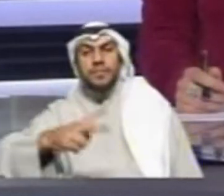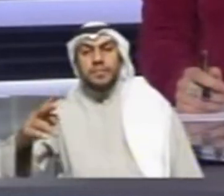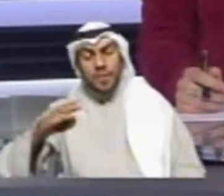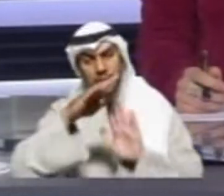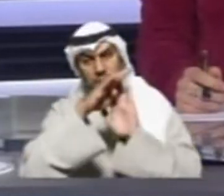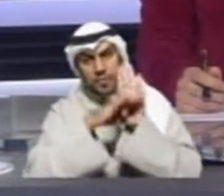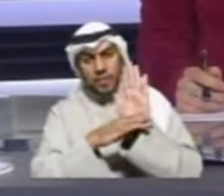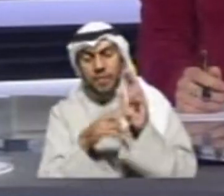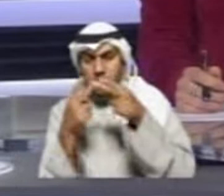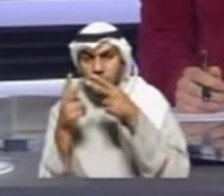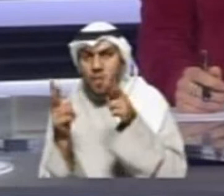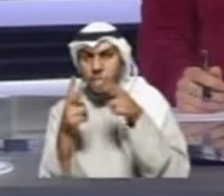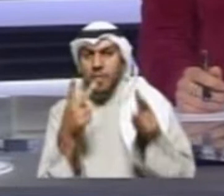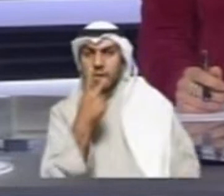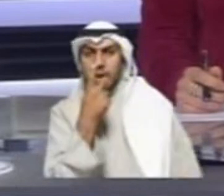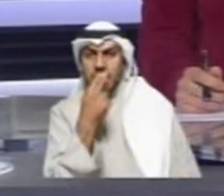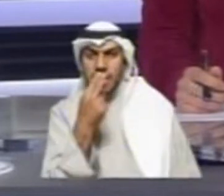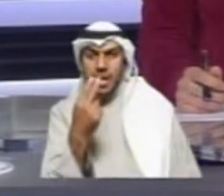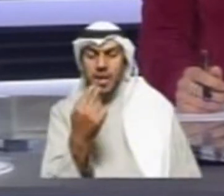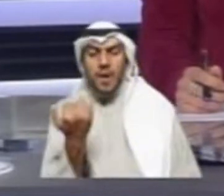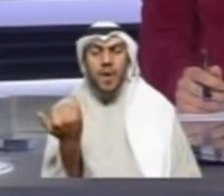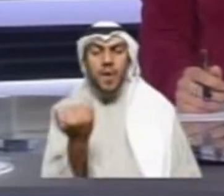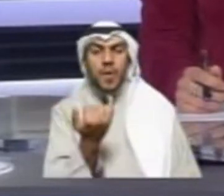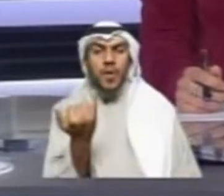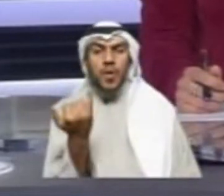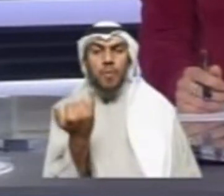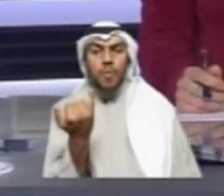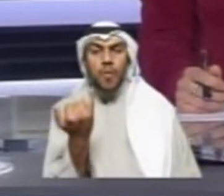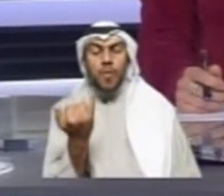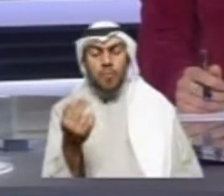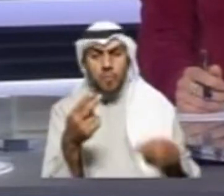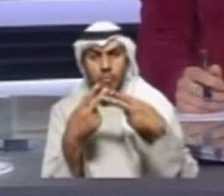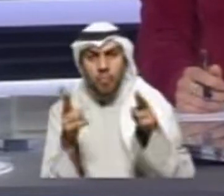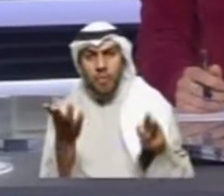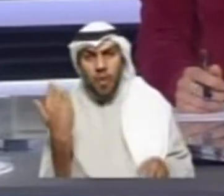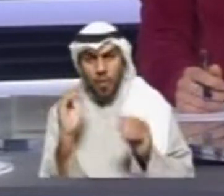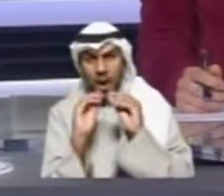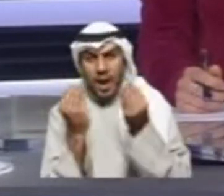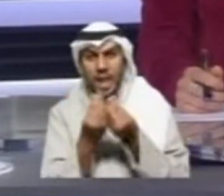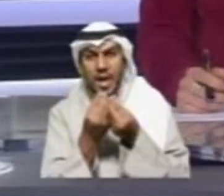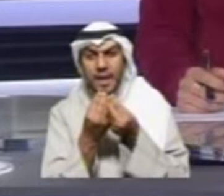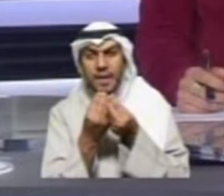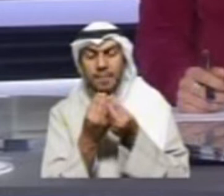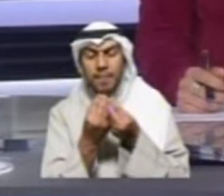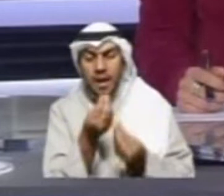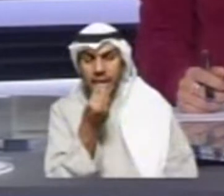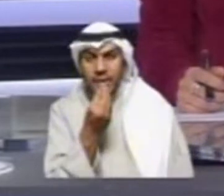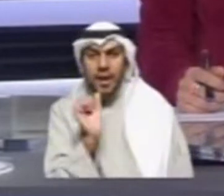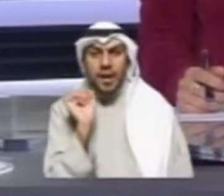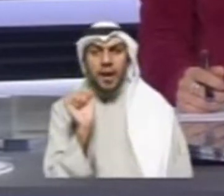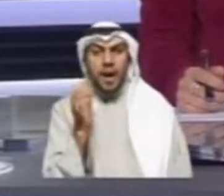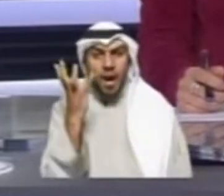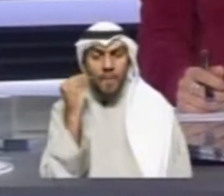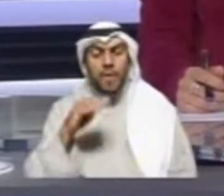التوصيات واعتماد الموافقات على القرارات، والتي كان من ضمنها الموافقة على طلب الهيئة العامة للغذاء والتغذية بتخصيص